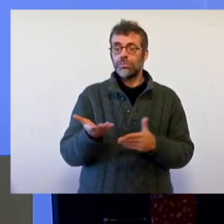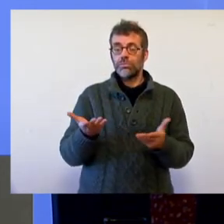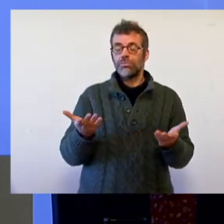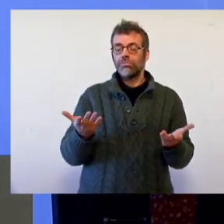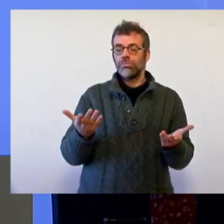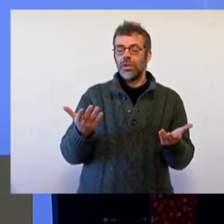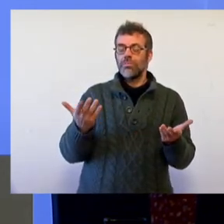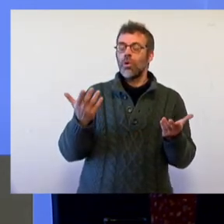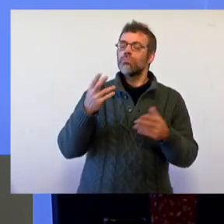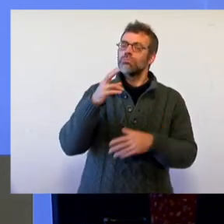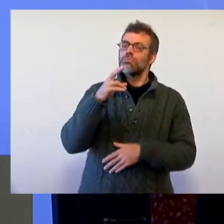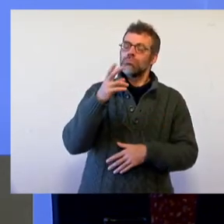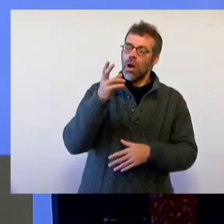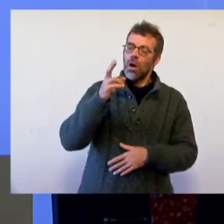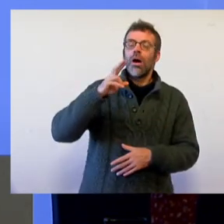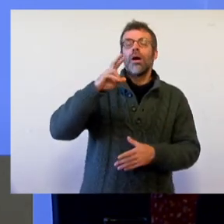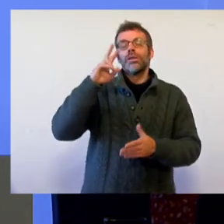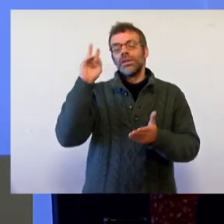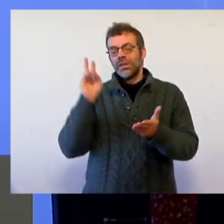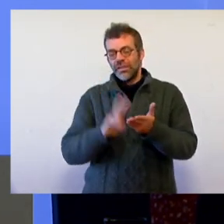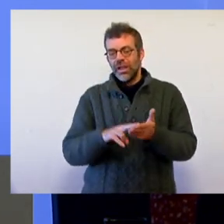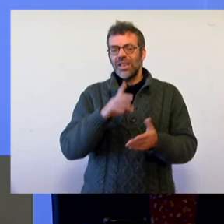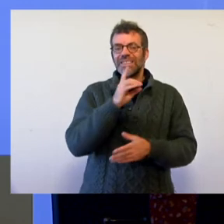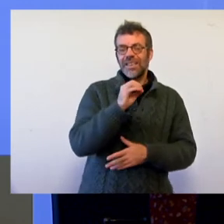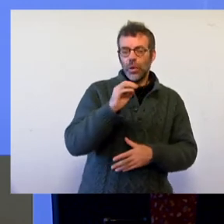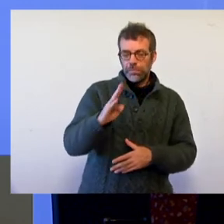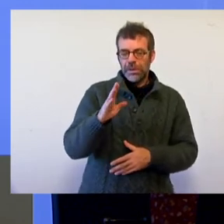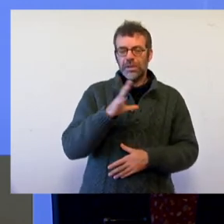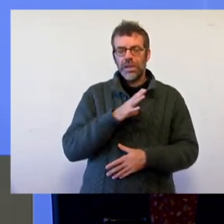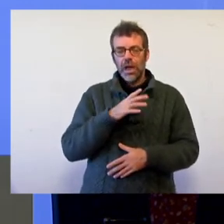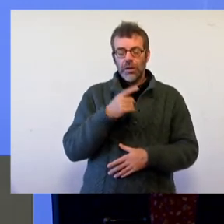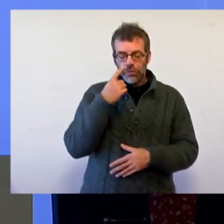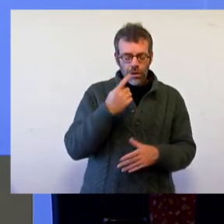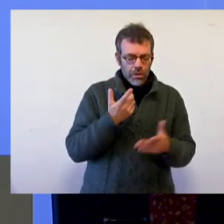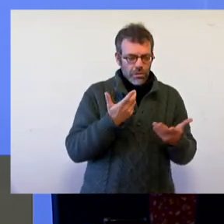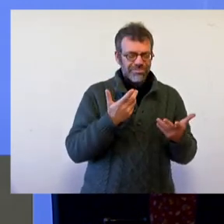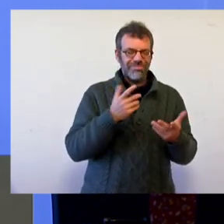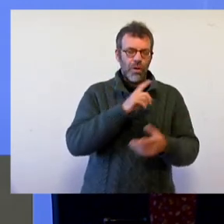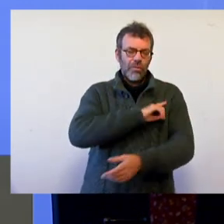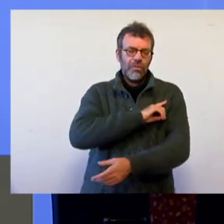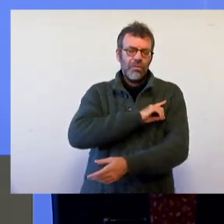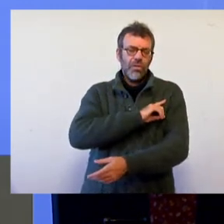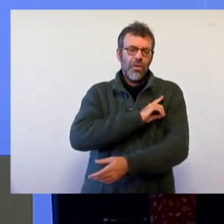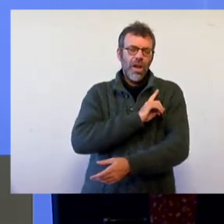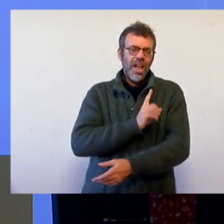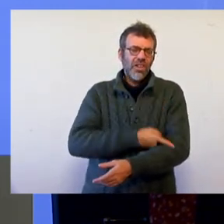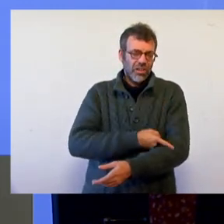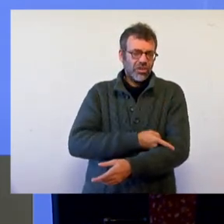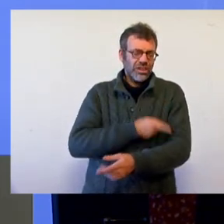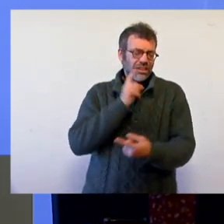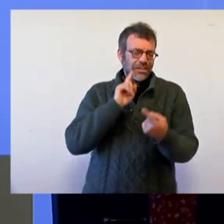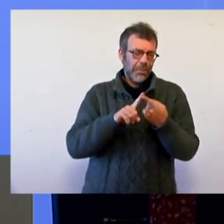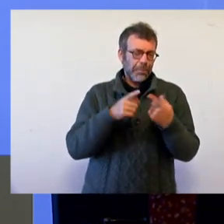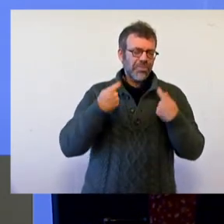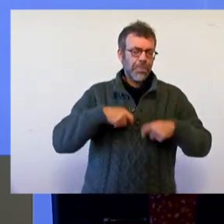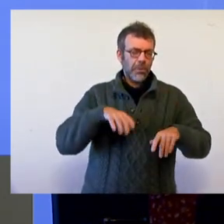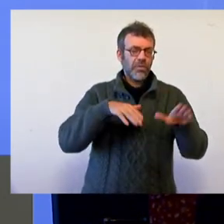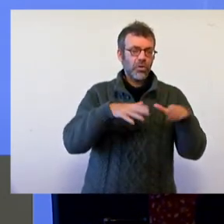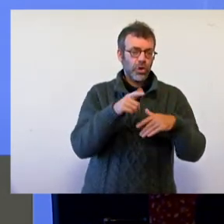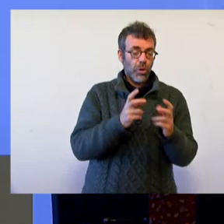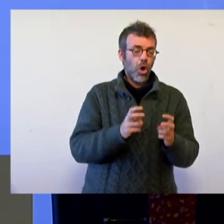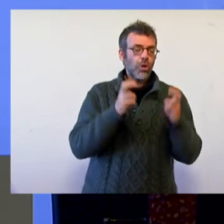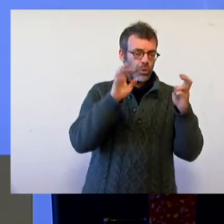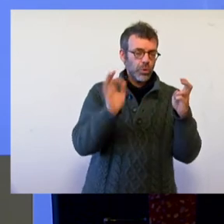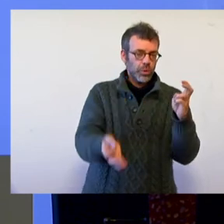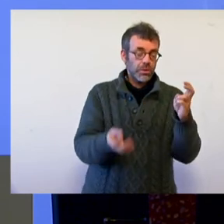M. Aslanian doit voir augmenter les dépenses de fonctionnement qui sont celles de l'énergie. Parce que le prix de l'électricité, le